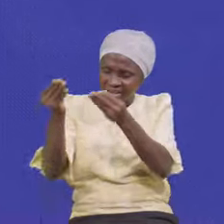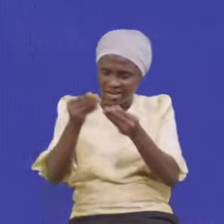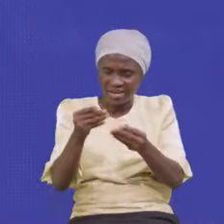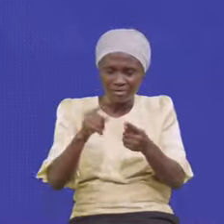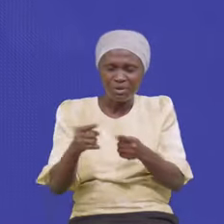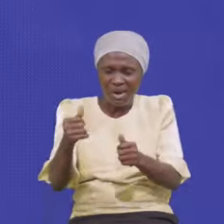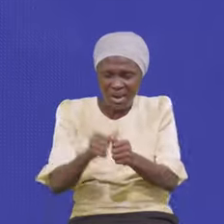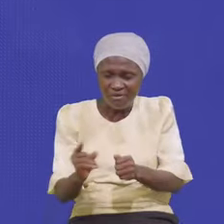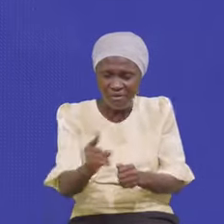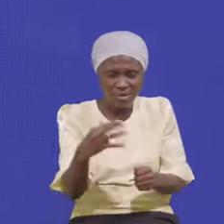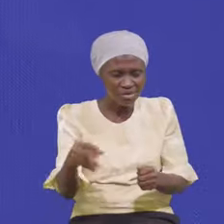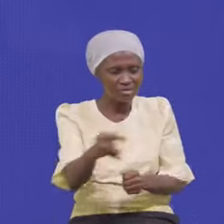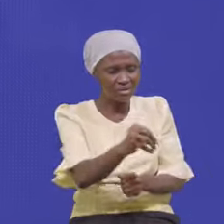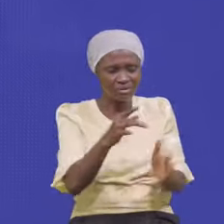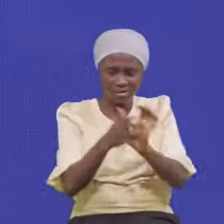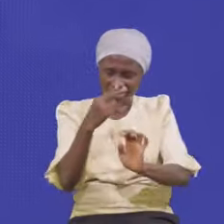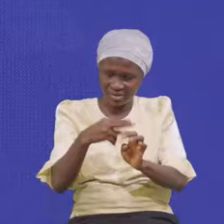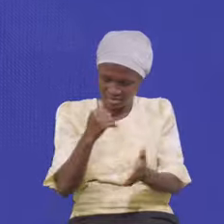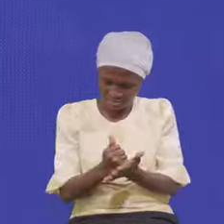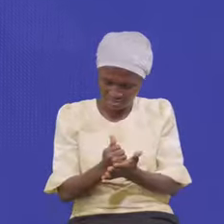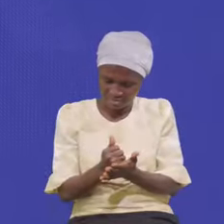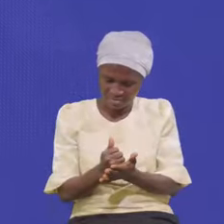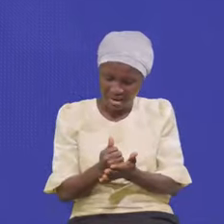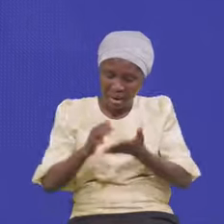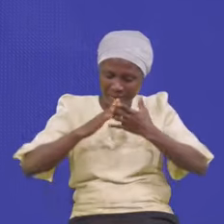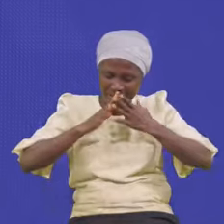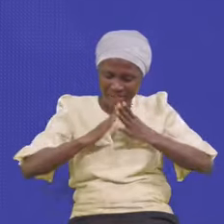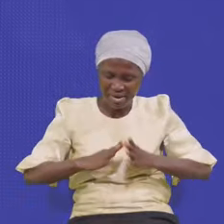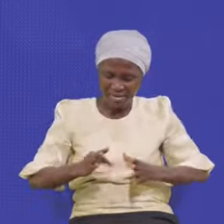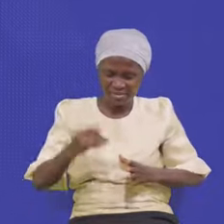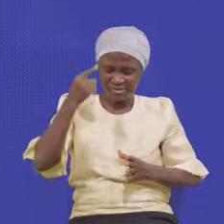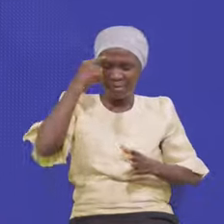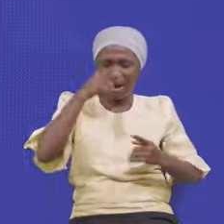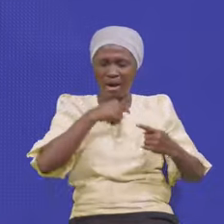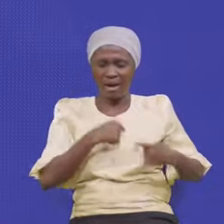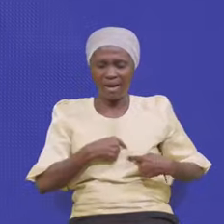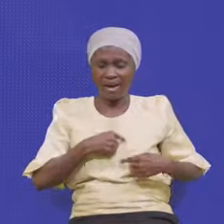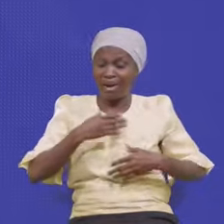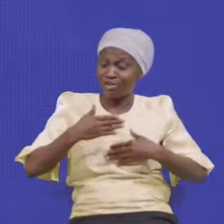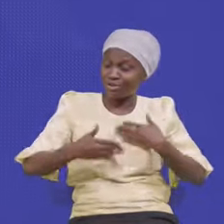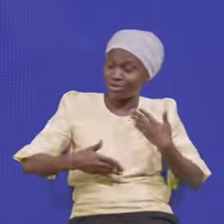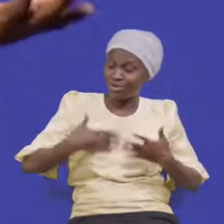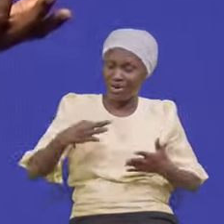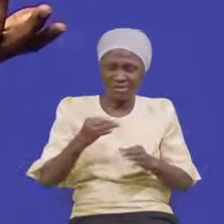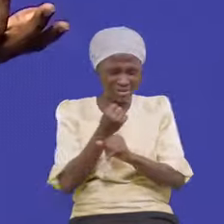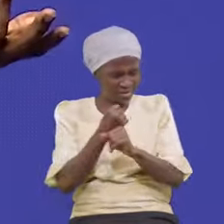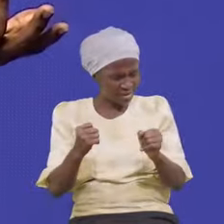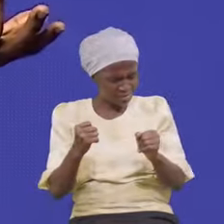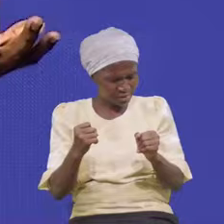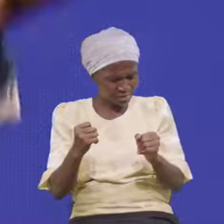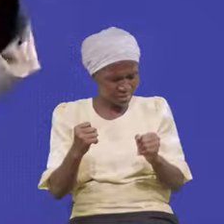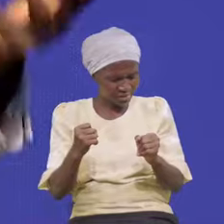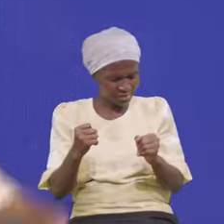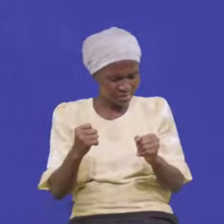one of them వారిలో ప్రతి ఒక్కరికి అనుగ్రహించండి peace of mind మానసిక శాంతి joy of salvation రక్షణ ఆనందం